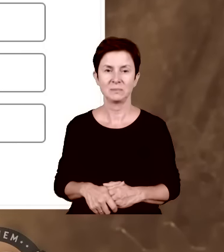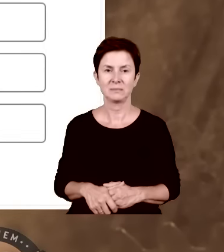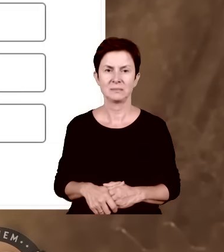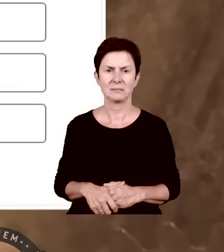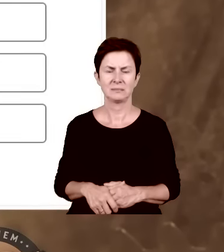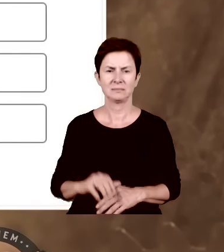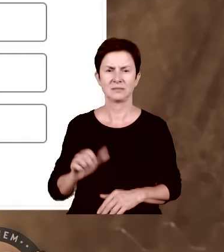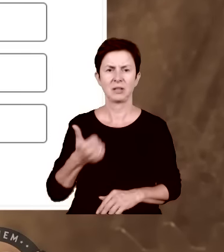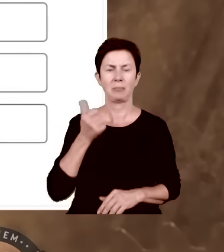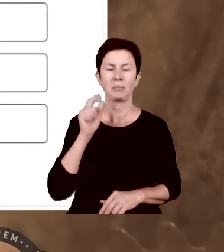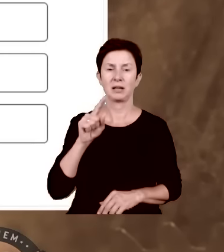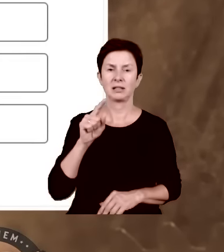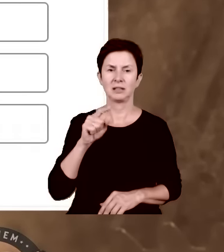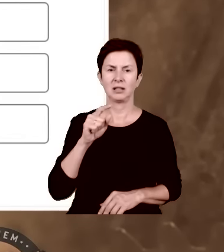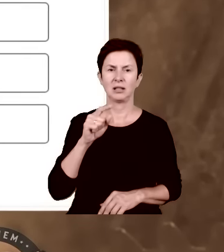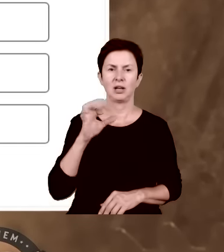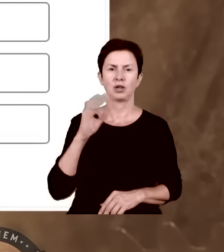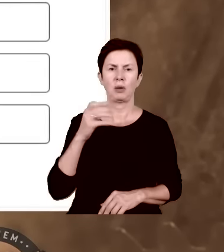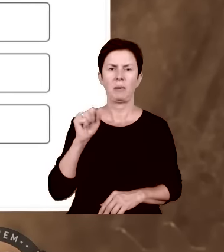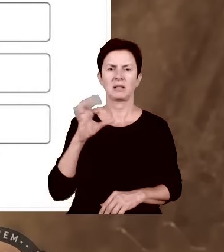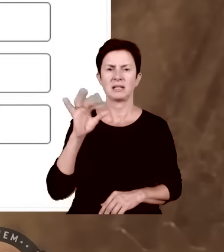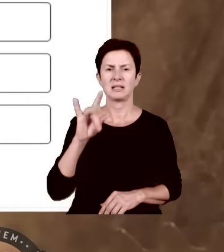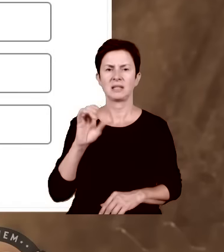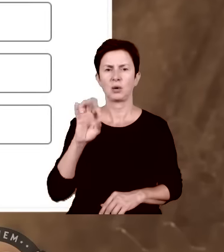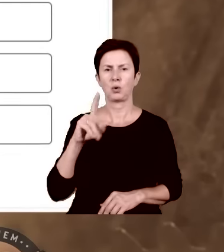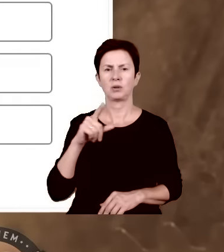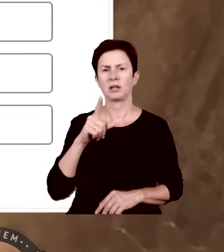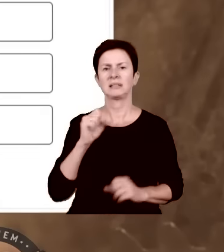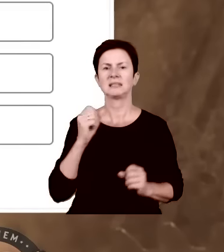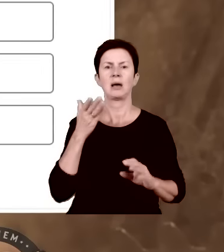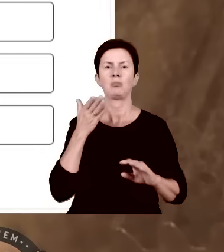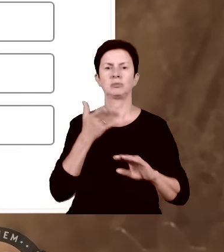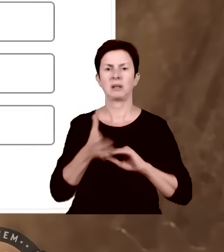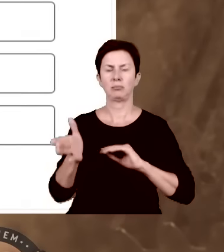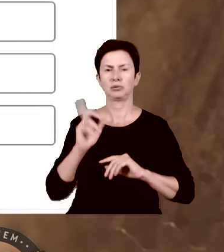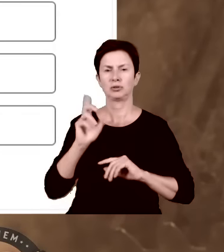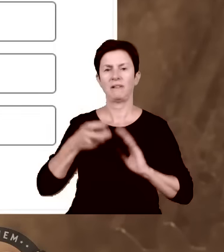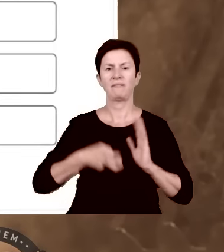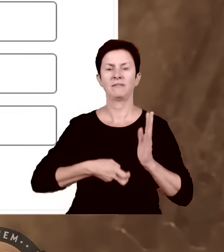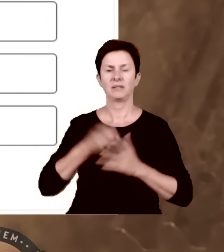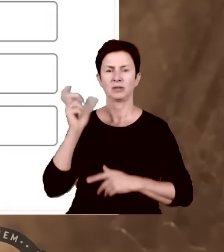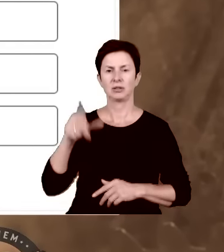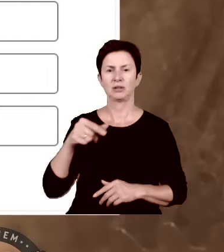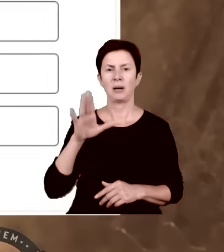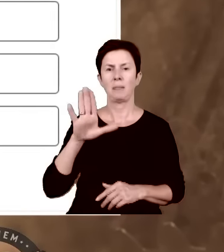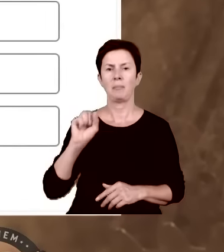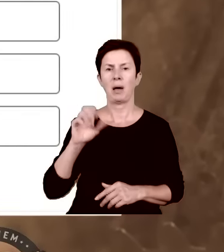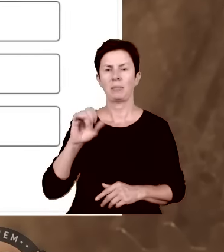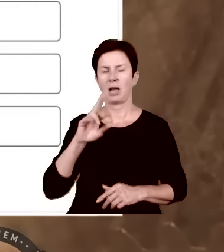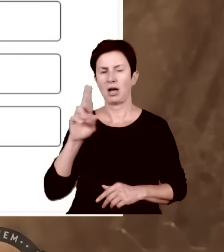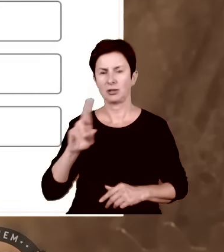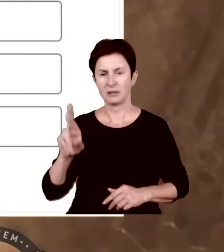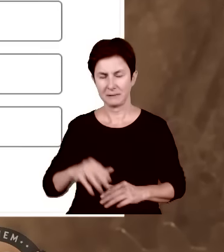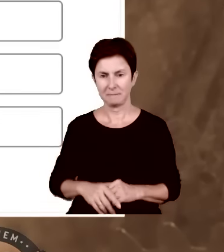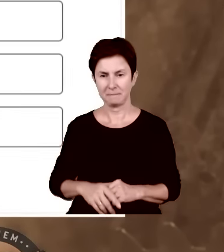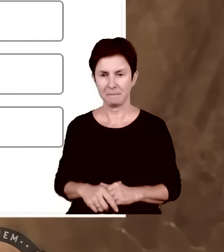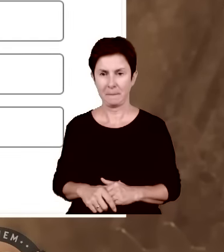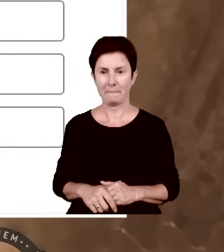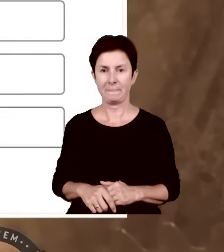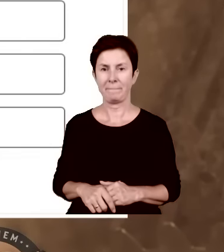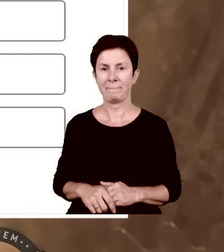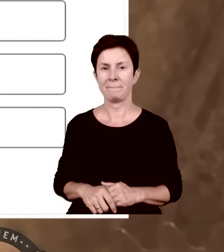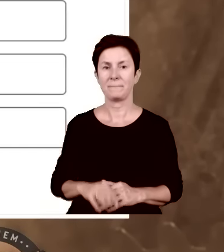pierwsza możliwość, Tomasz Cygut za zbyt późne wyrzucenie Przemysława Babiarza. Odpowiedź